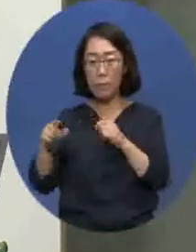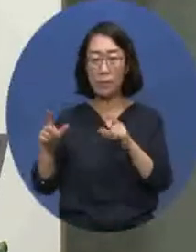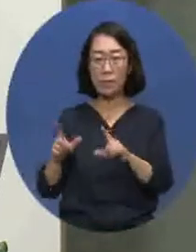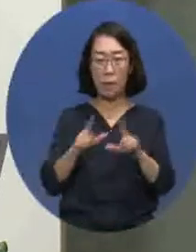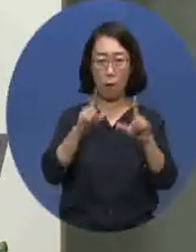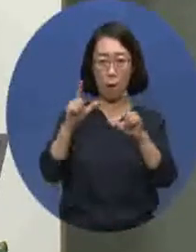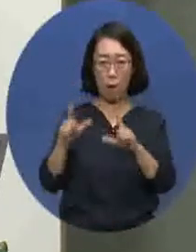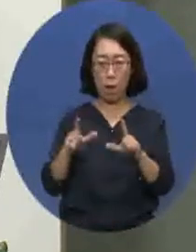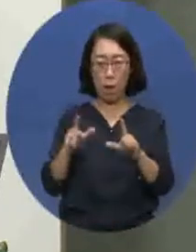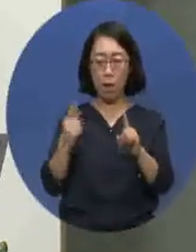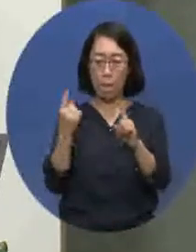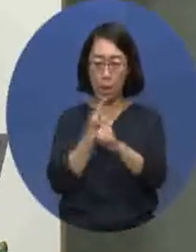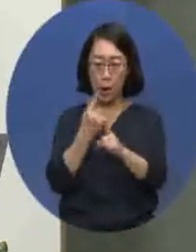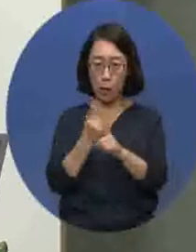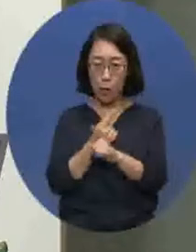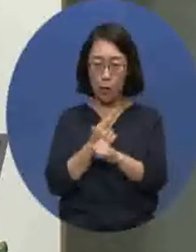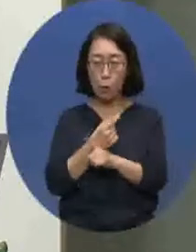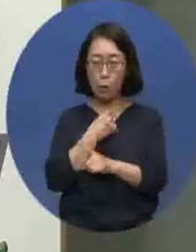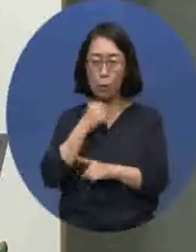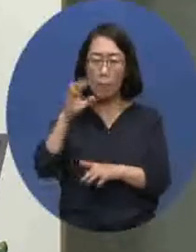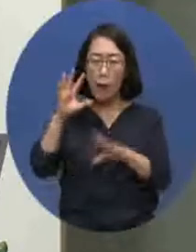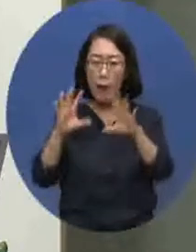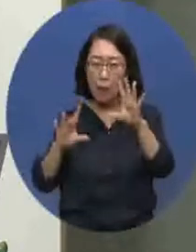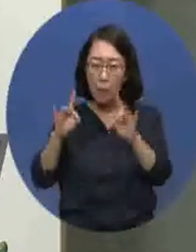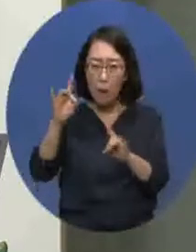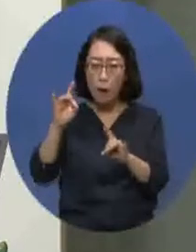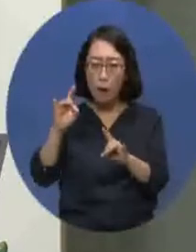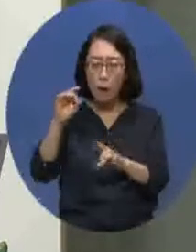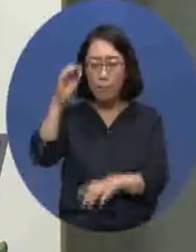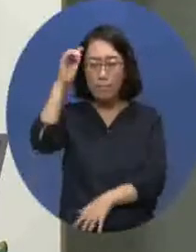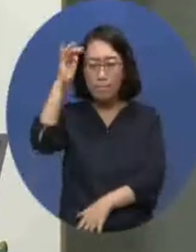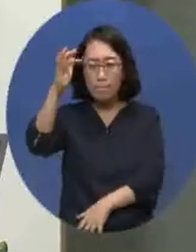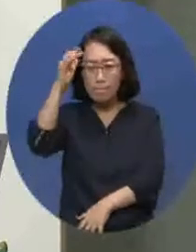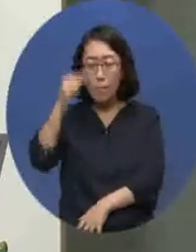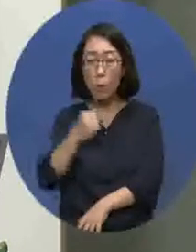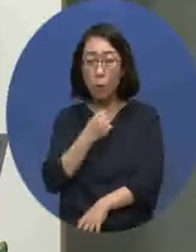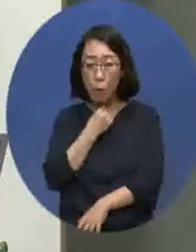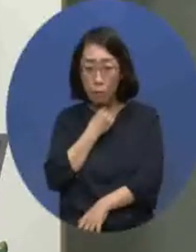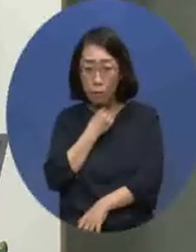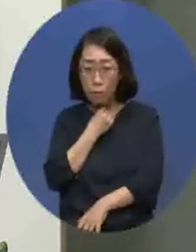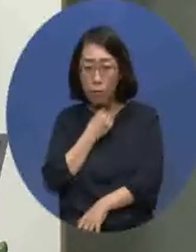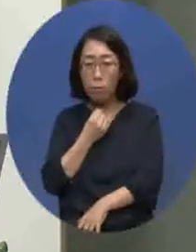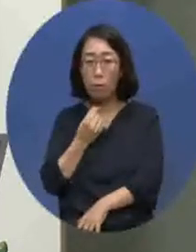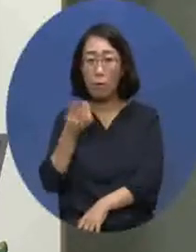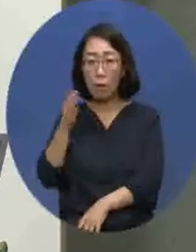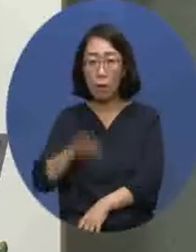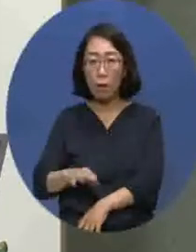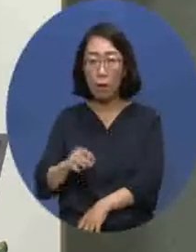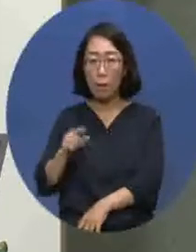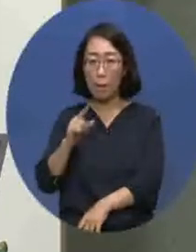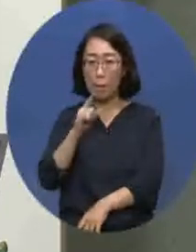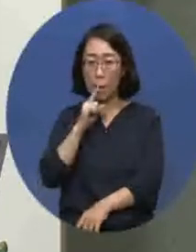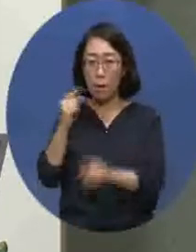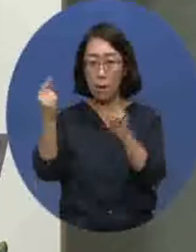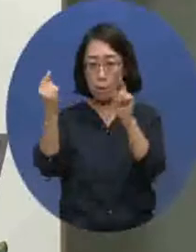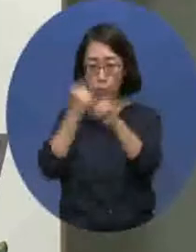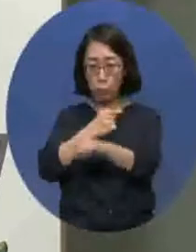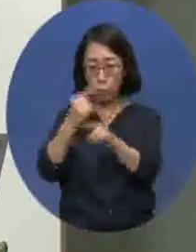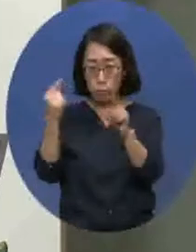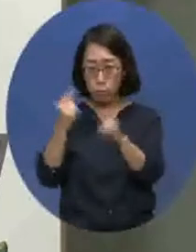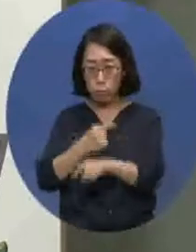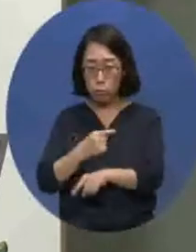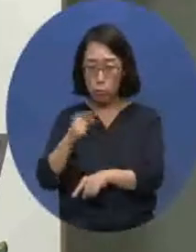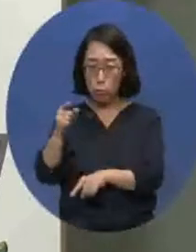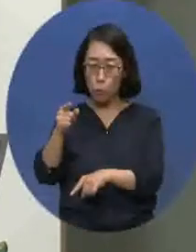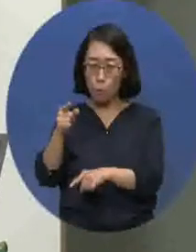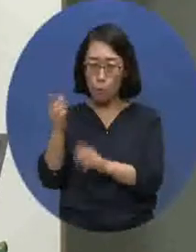개선이 무엇인가를 갈망하는 거죠 그런데 에 마치 돈 문서가 파는 듯한 현 정권